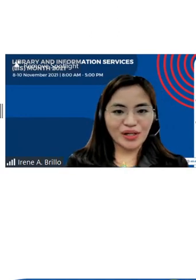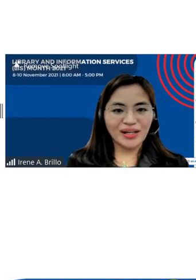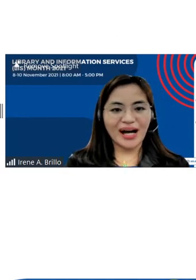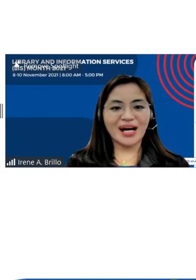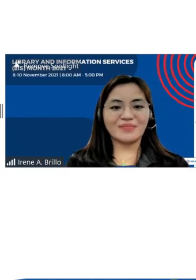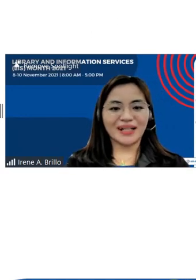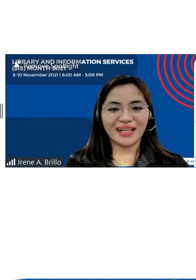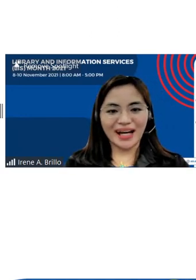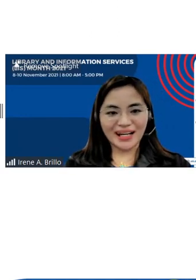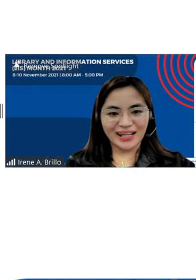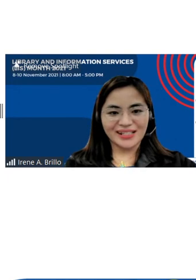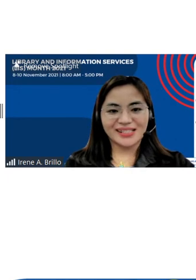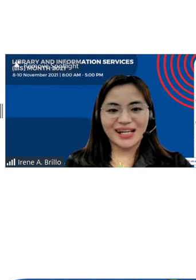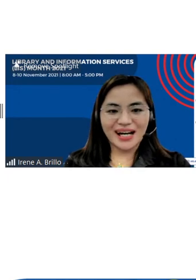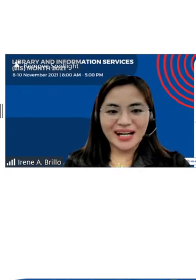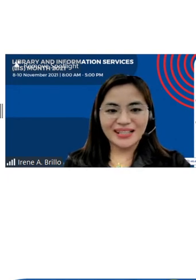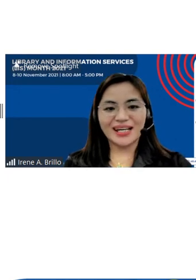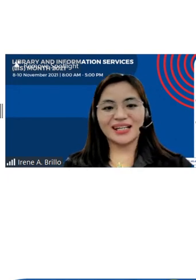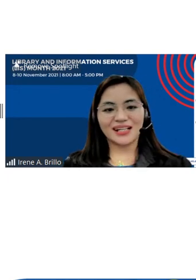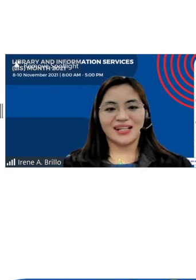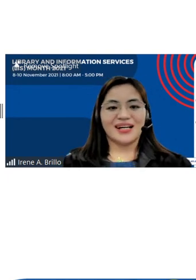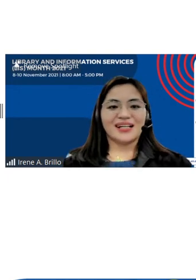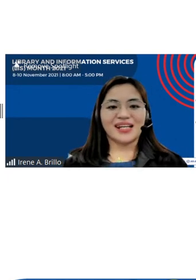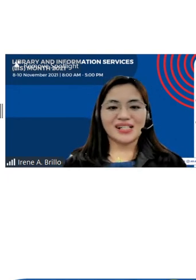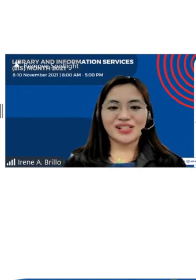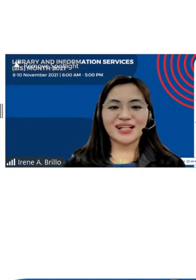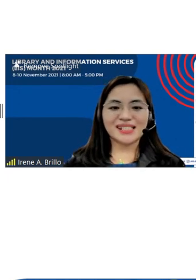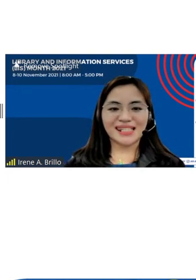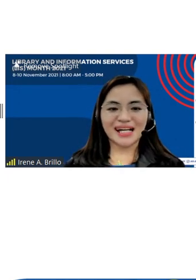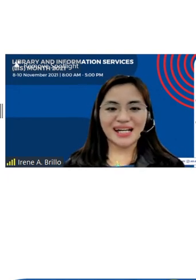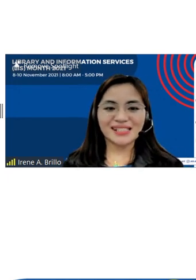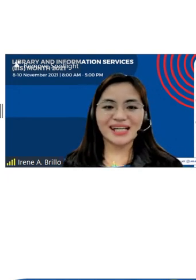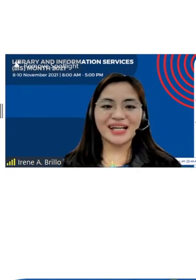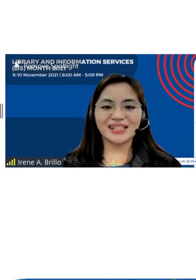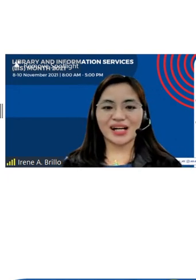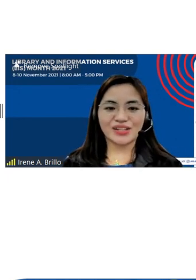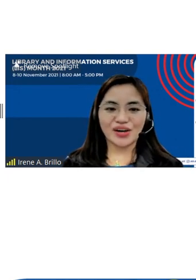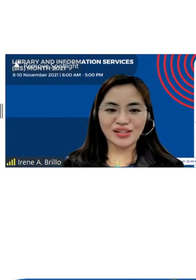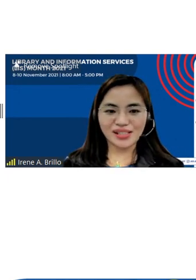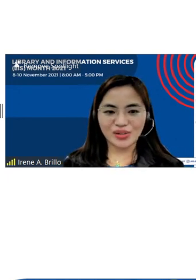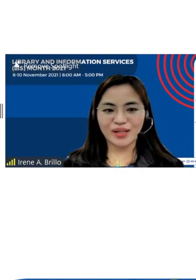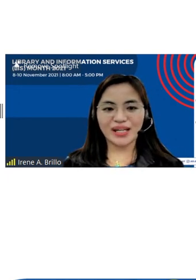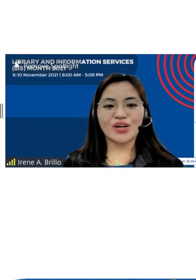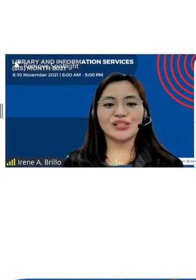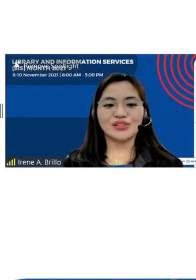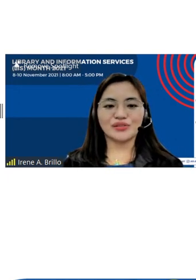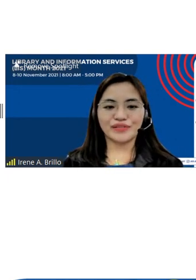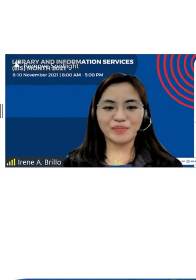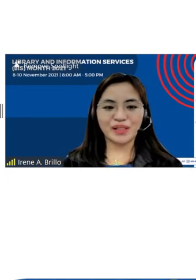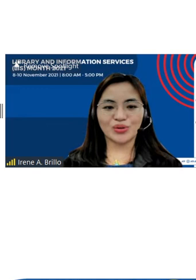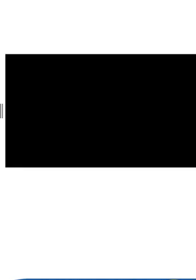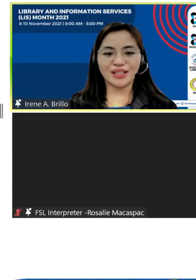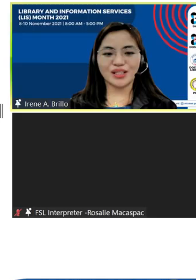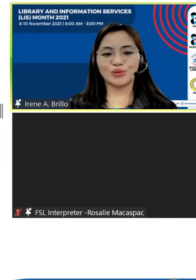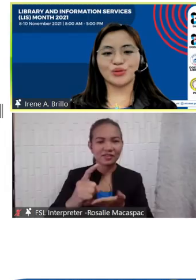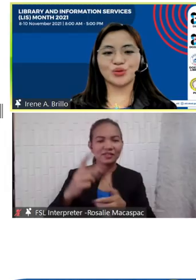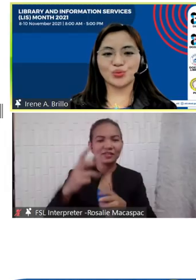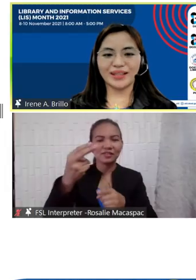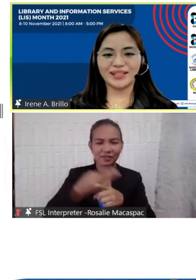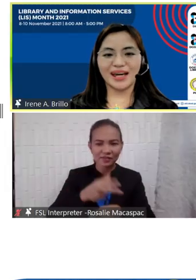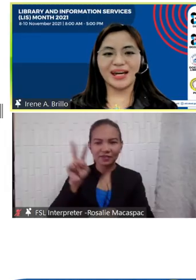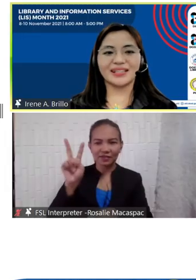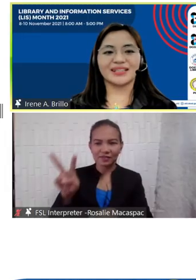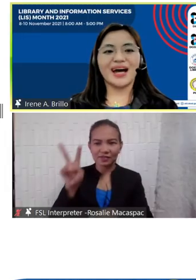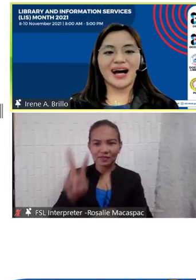Ito na po ang mangyayari sa ating National Science and Technology Week on November 22